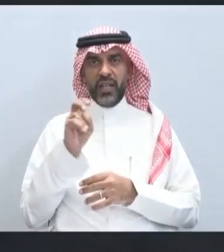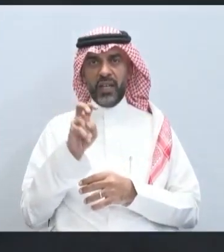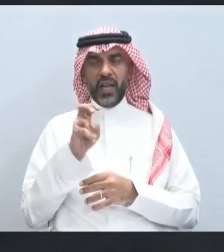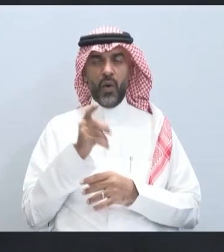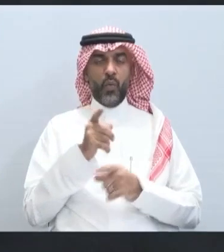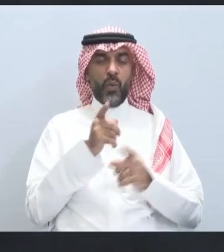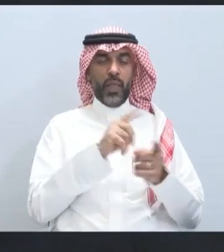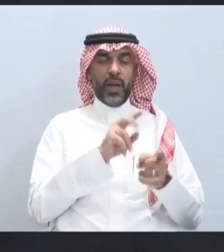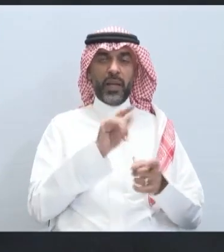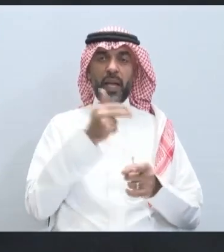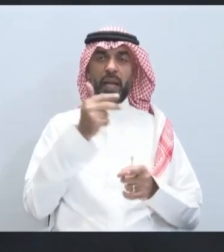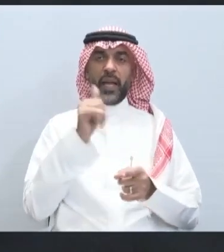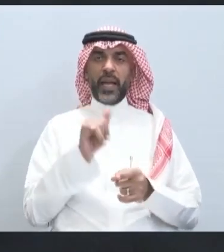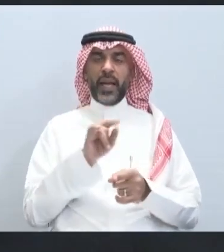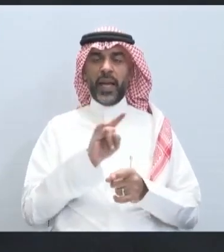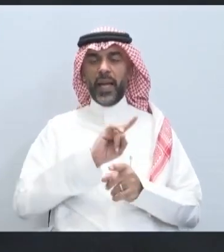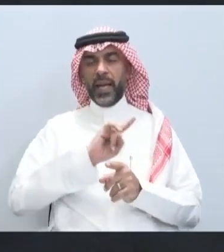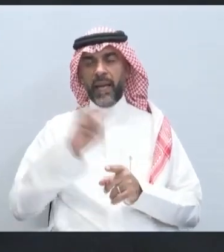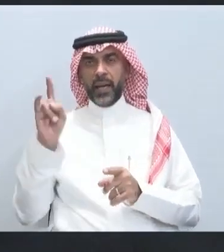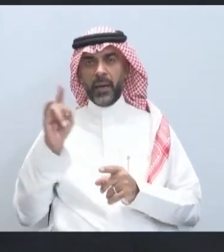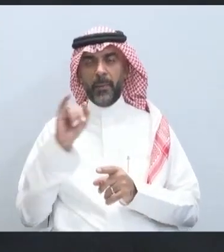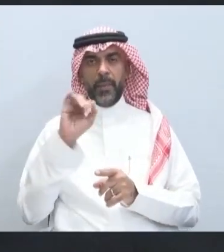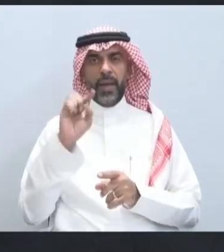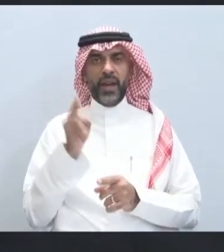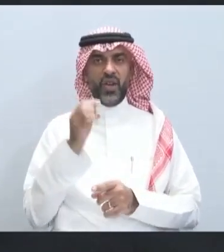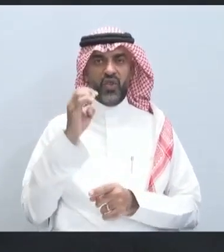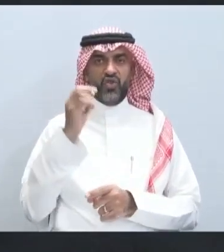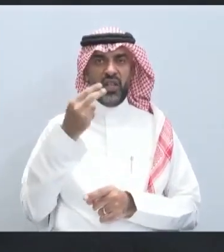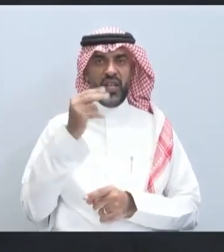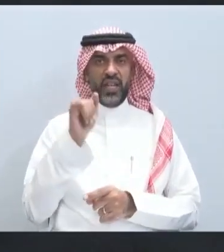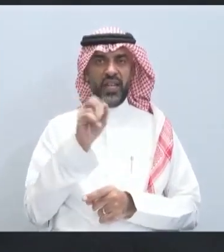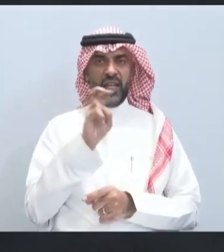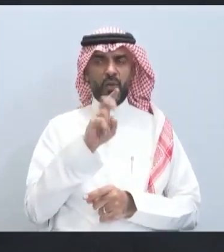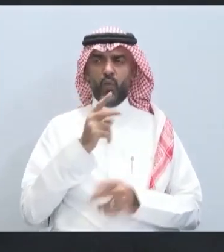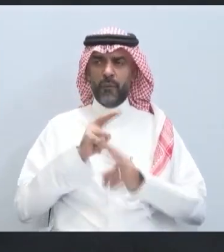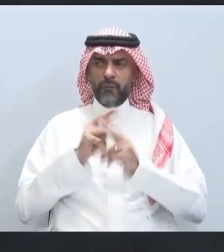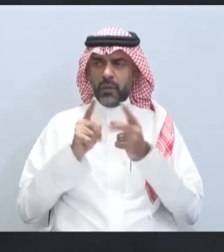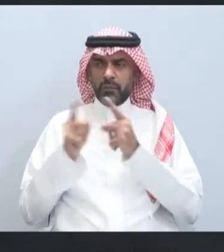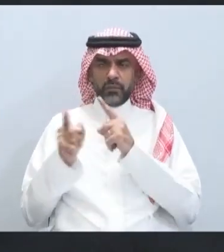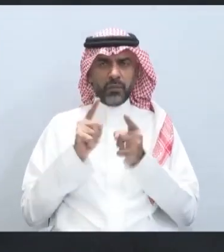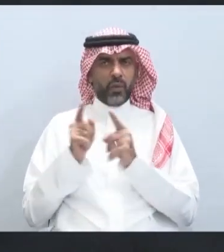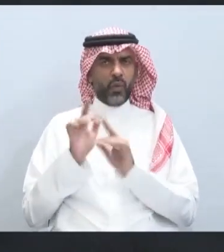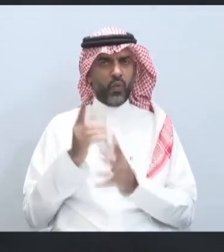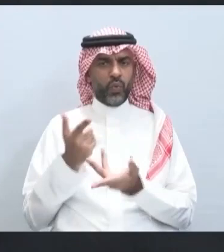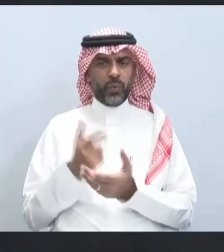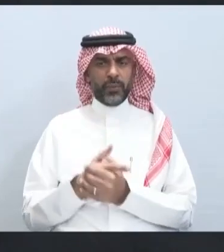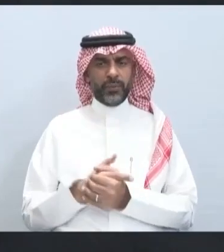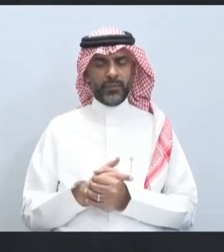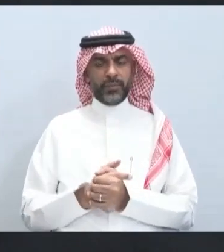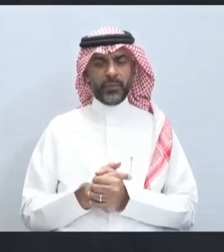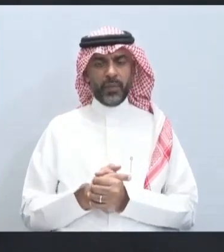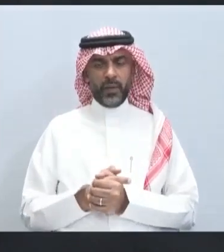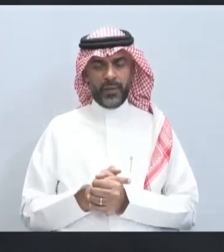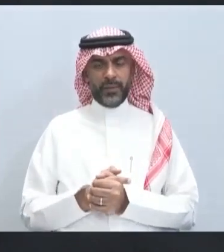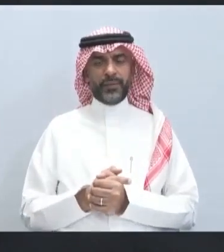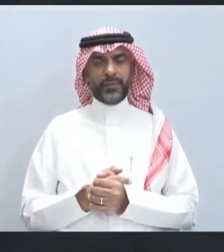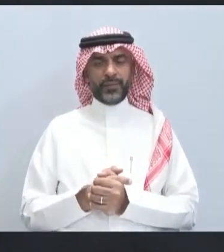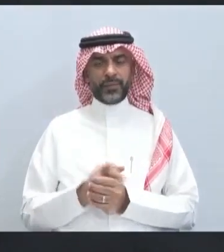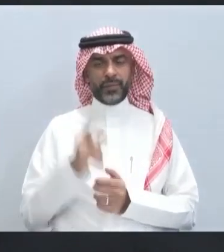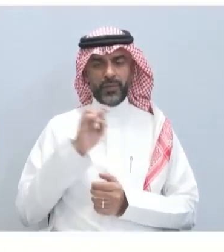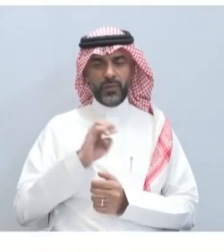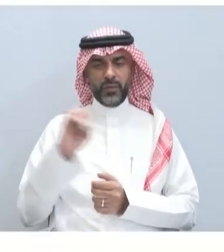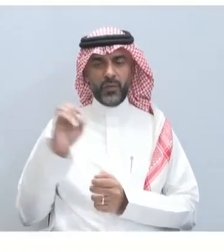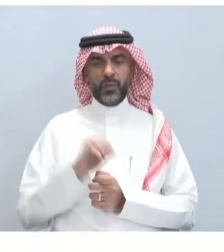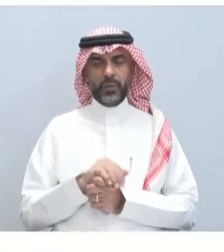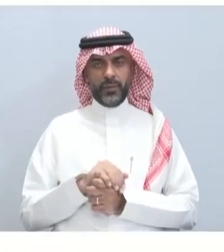هنالك مصادر معلومات مرجعيه ومصادر المعلومات غير مرجعيه اذا اجابه الفقره الثانيه نرى